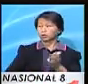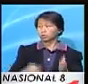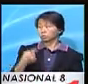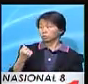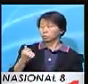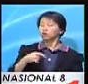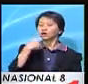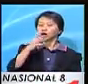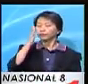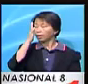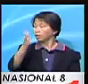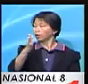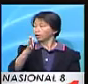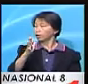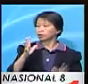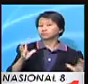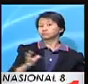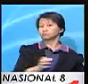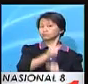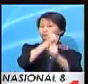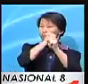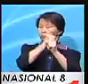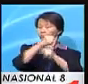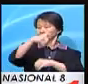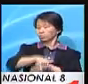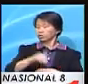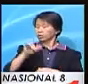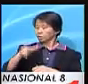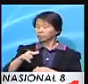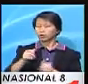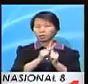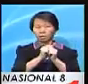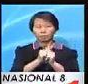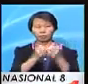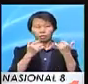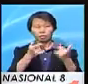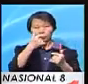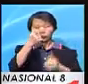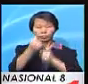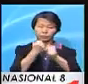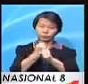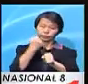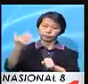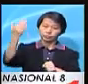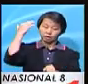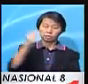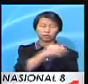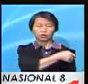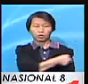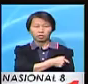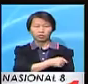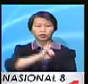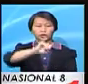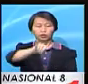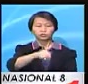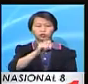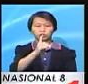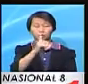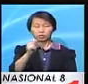Ya. Siapakah yang akan menggondol anugerah itu pada malam nanti, sama-sama kita nantikan. Kerana tahun lepas, Kapten JDT Syafiq